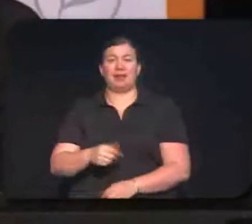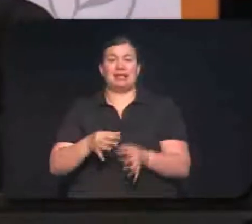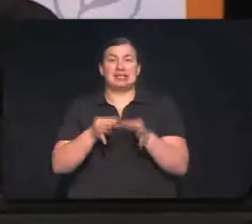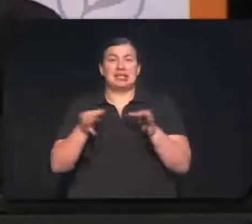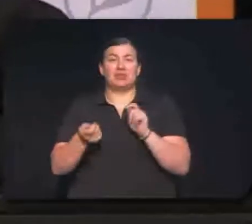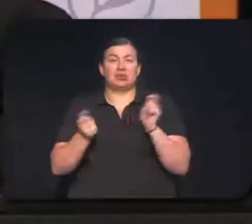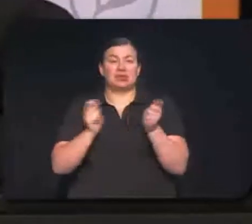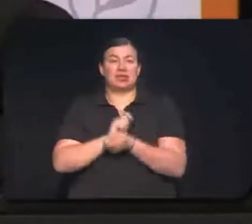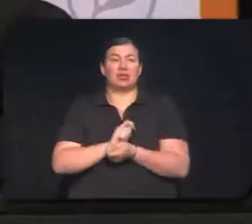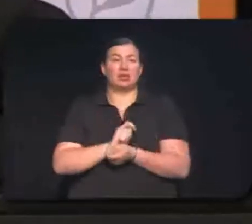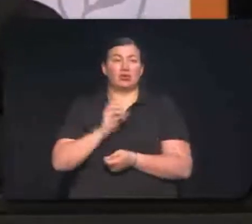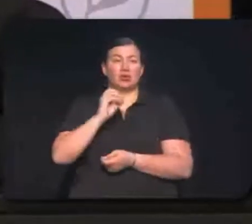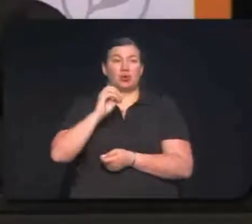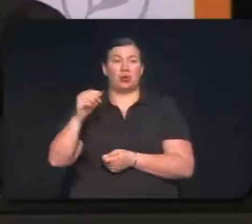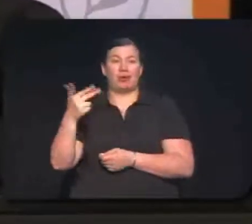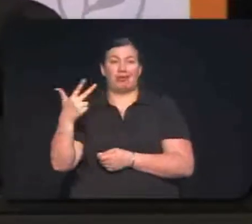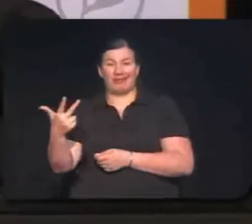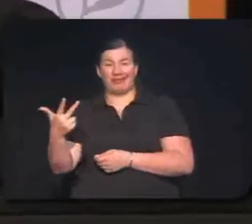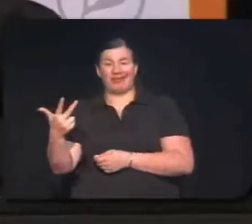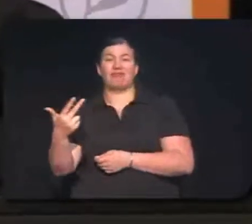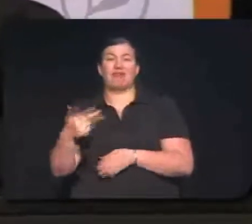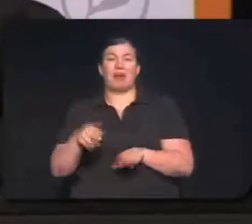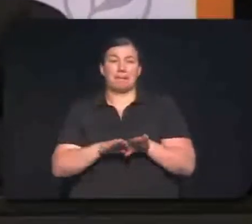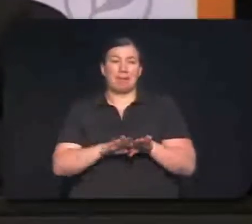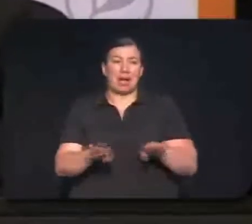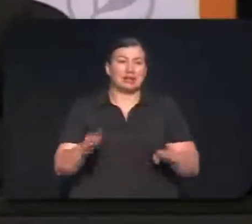in diesem Block was ist entscheiden